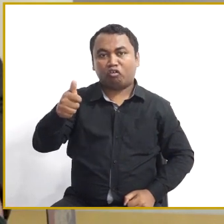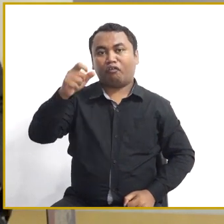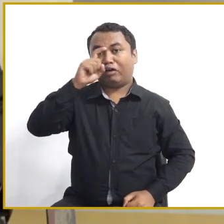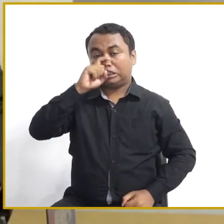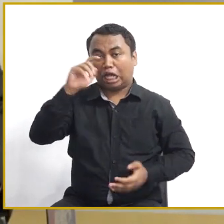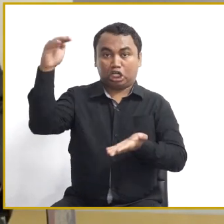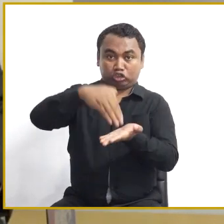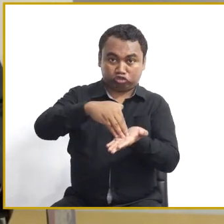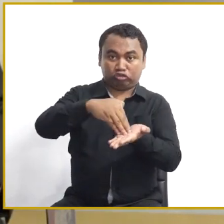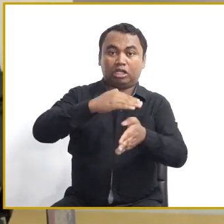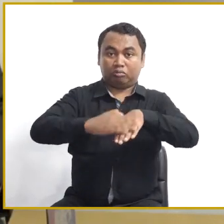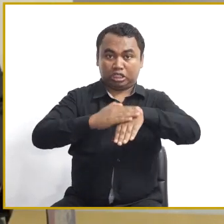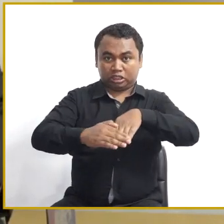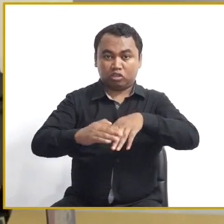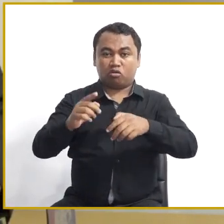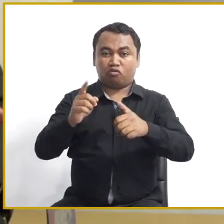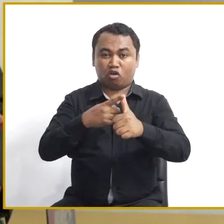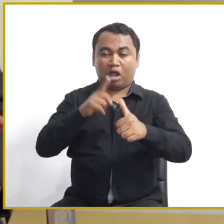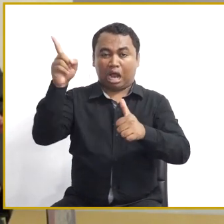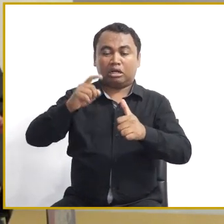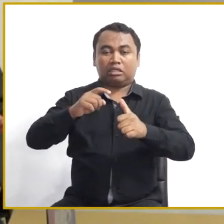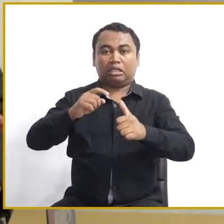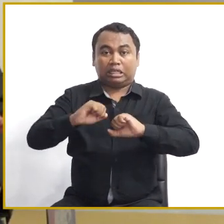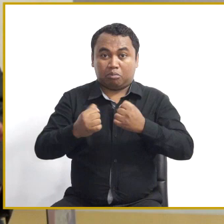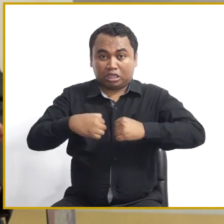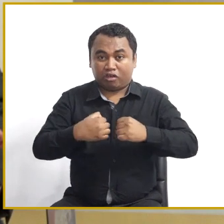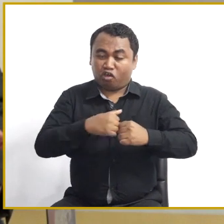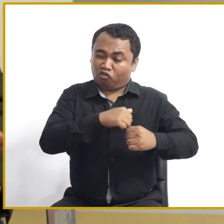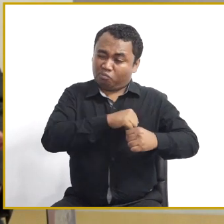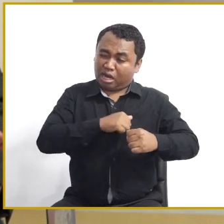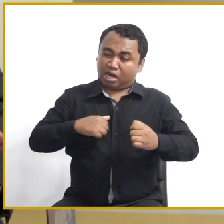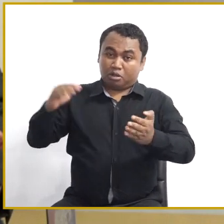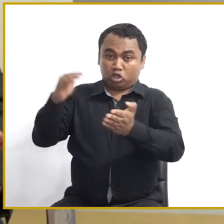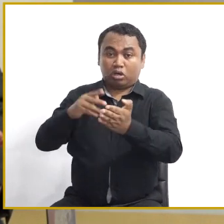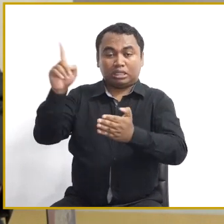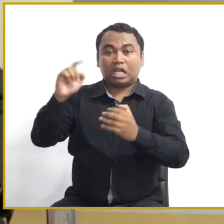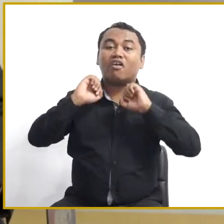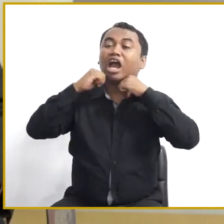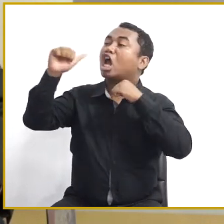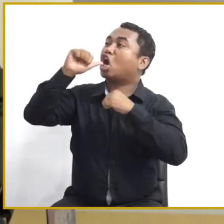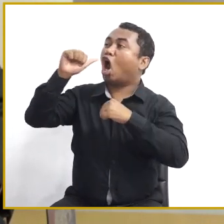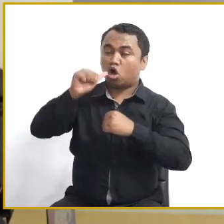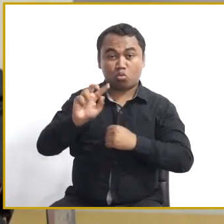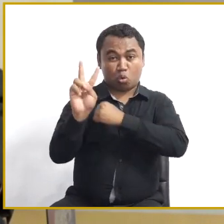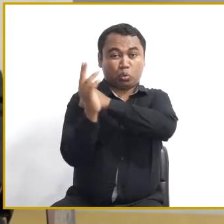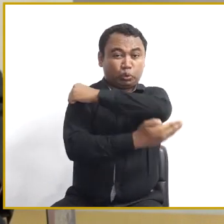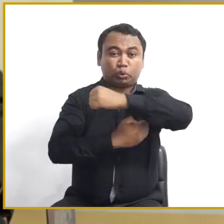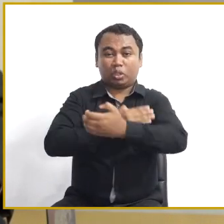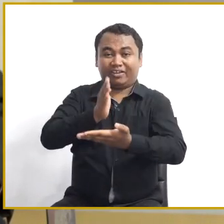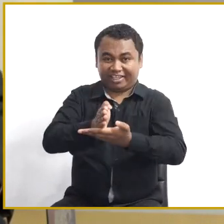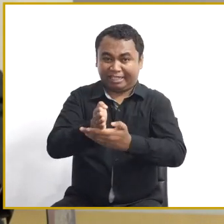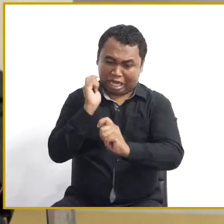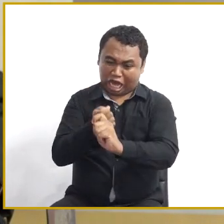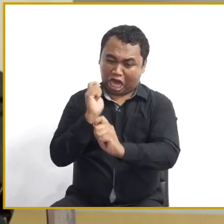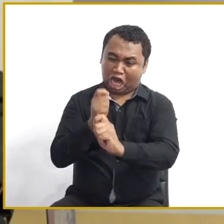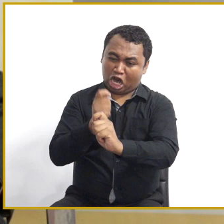namaky izy nanomboka hatrany Tomasina ka hatrany Evangaindrano ny kanaly de Panganana. Roa taona monja Abraham Razafa